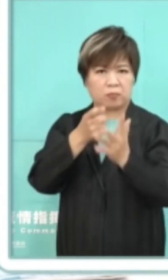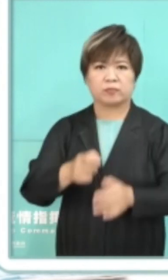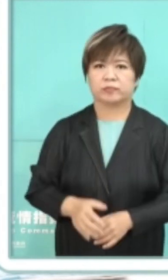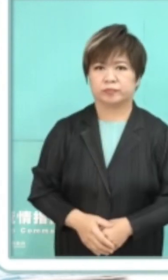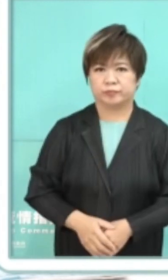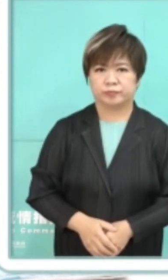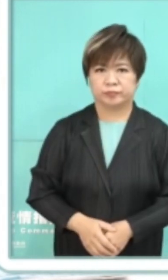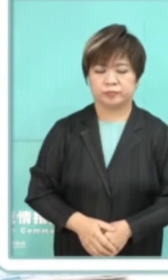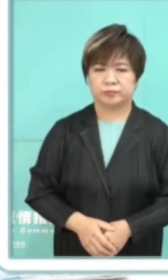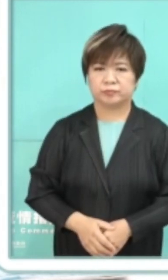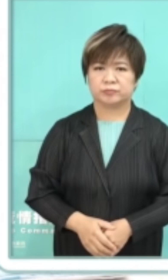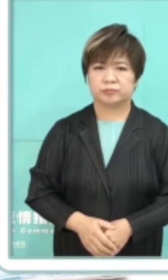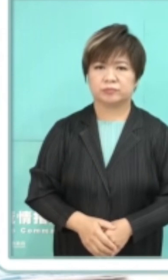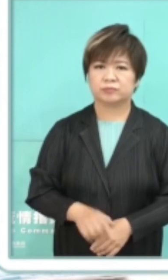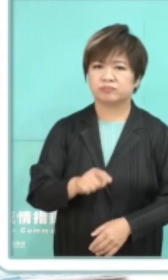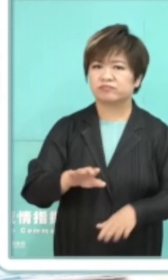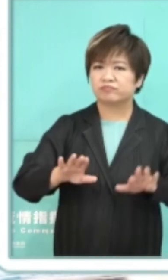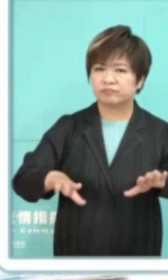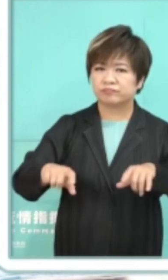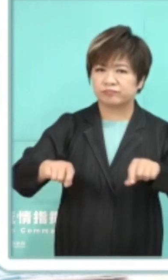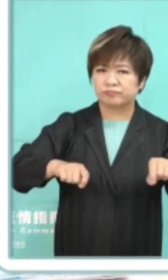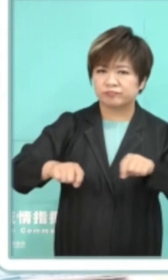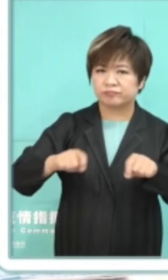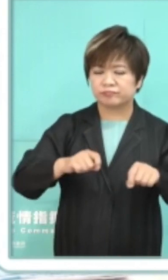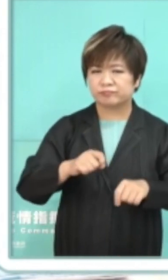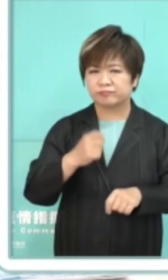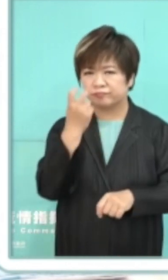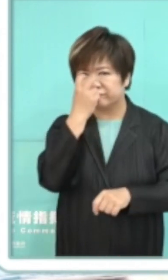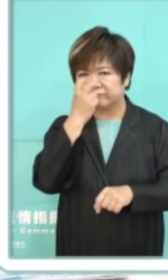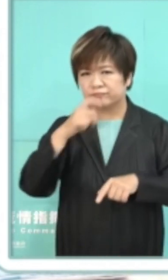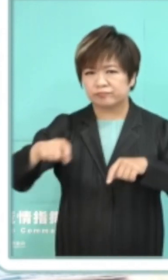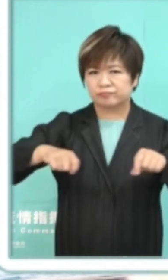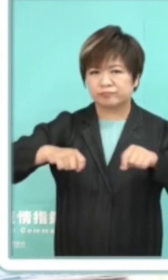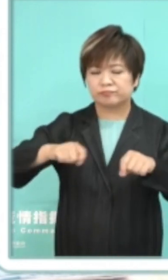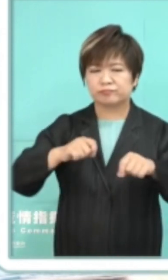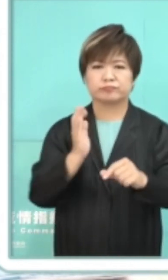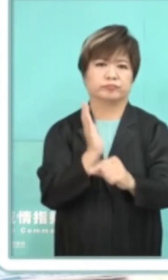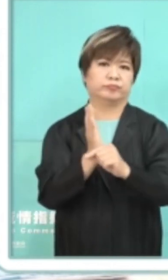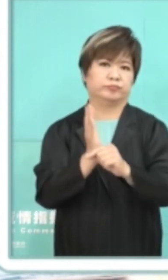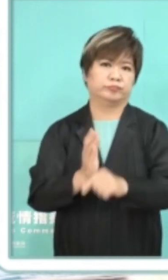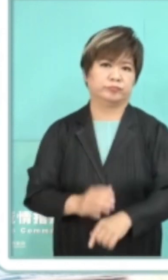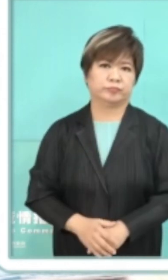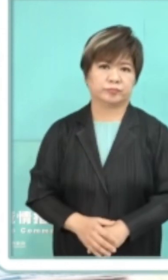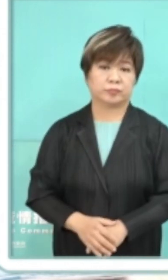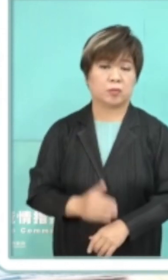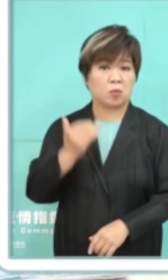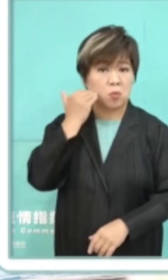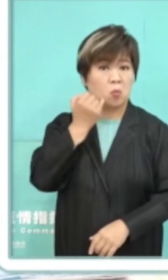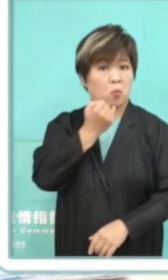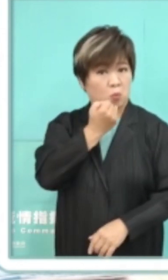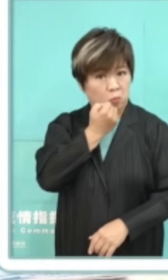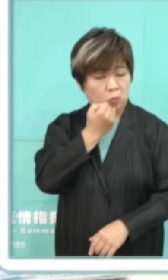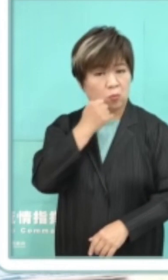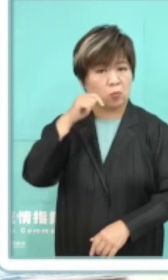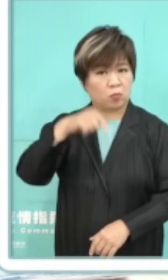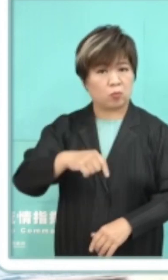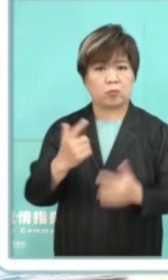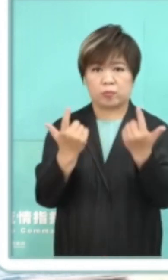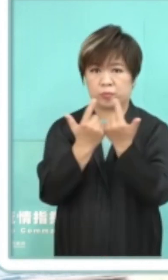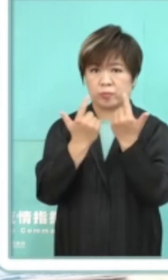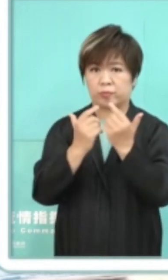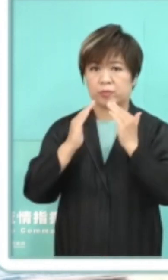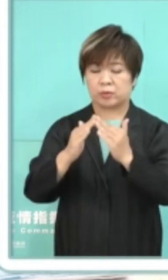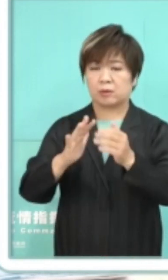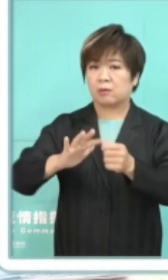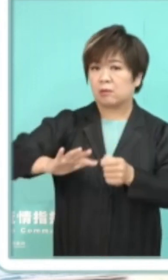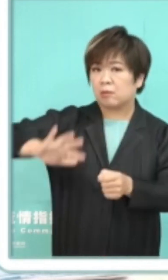现。不过这个他们还在拟那个研究那个筛检计划。如果可以的话，也许到时候可以给台